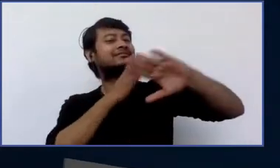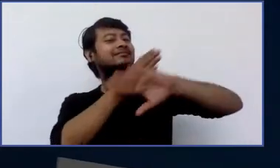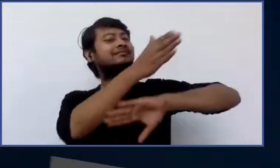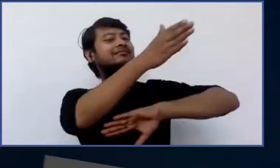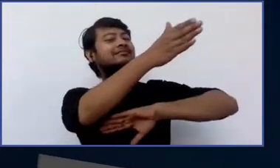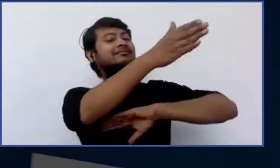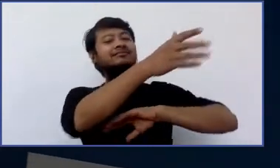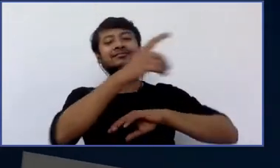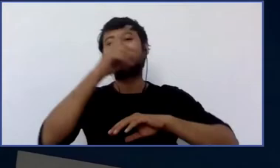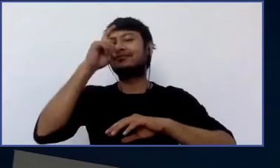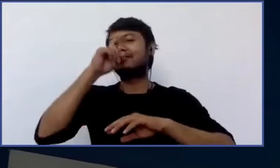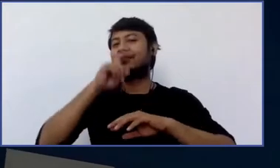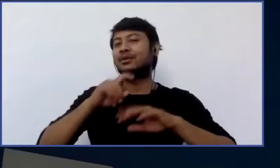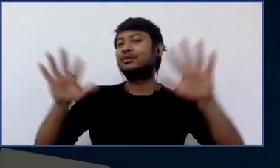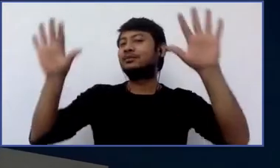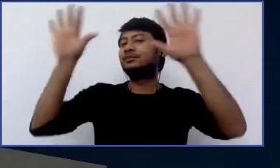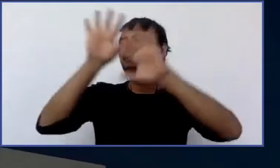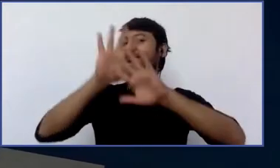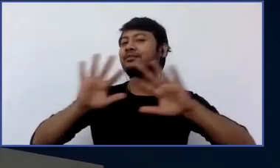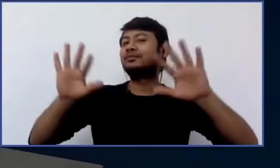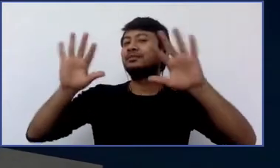आसमां के पार